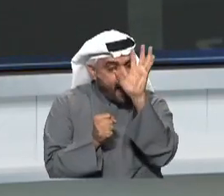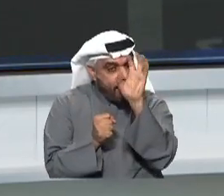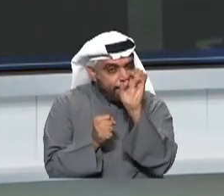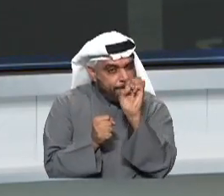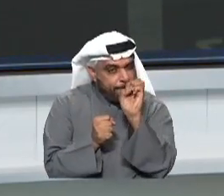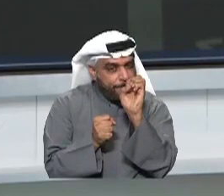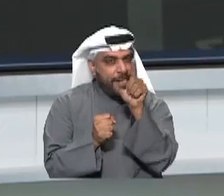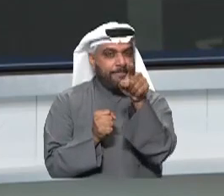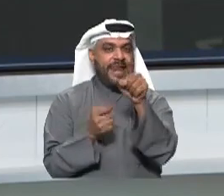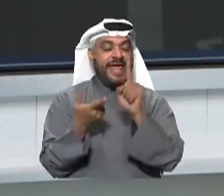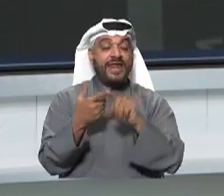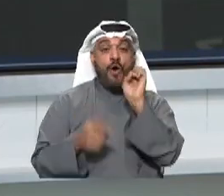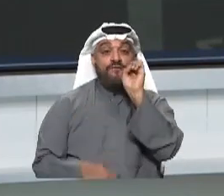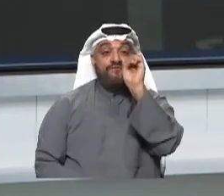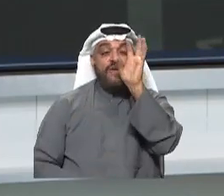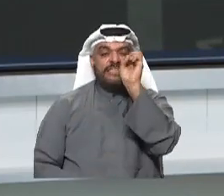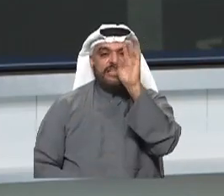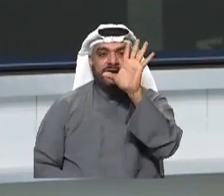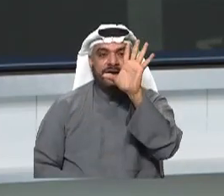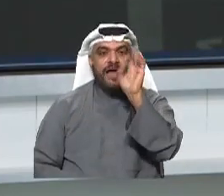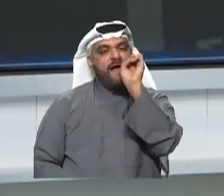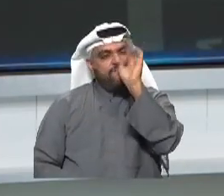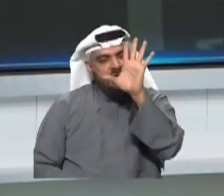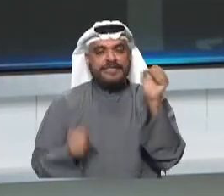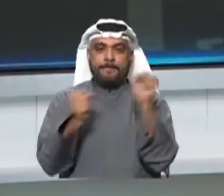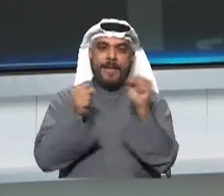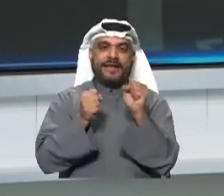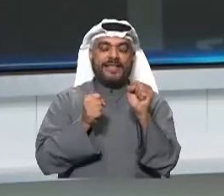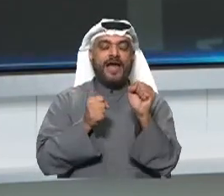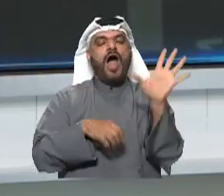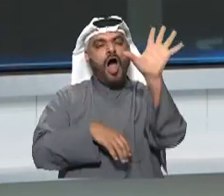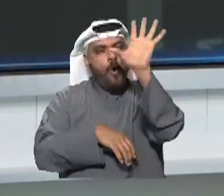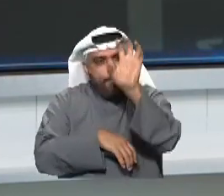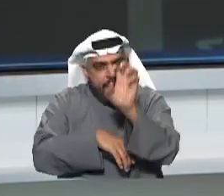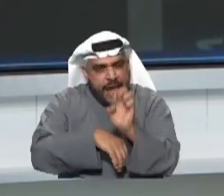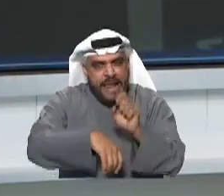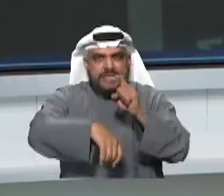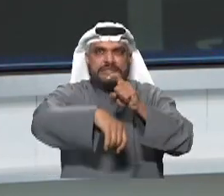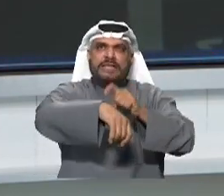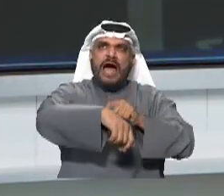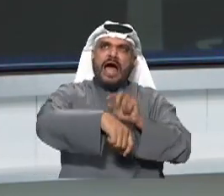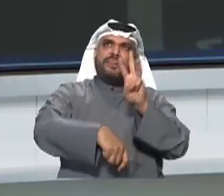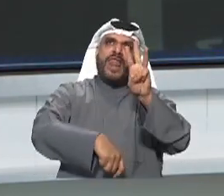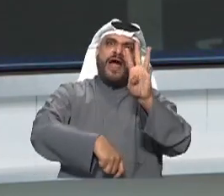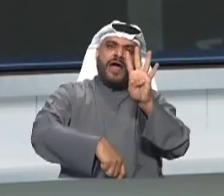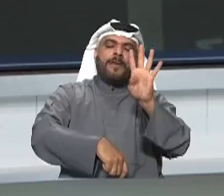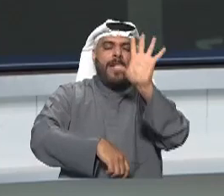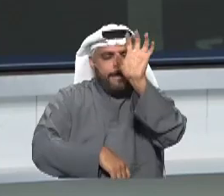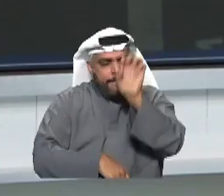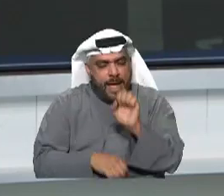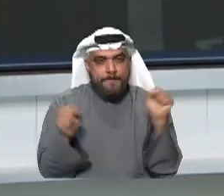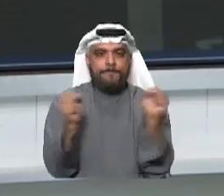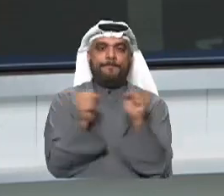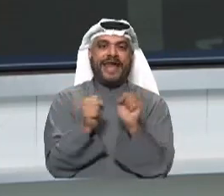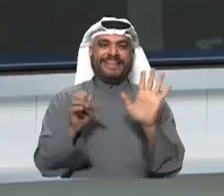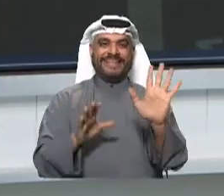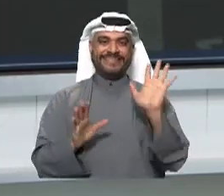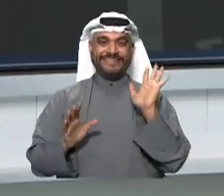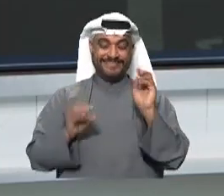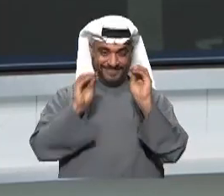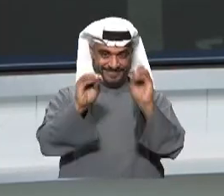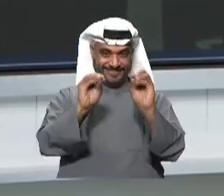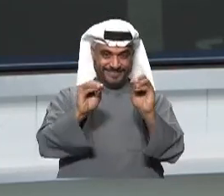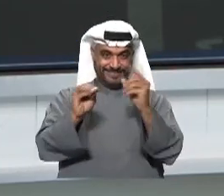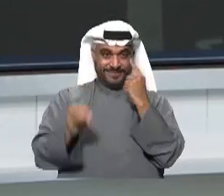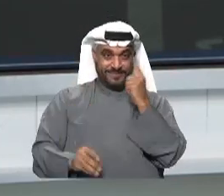فترات الصباح الباكر وايضا خلال فترات الليل المتاخره الصغرى المتوقعه راح تتفاوت ما بين 14 الى 17 اما